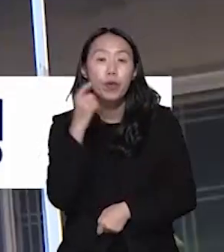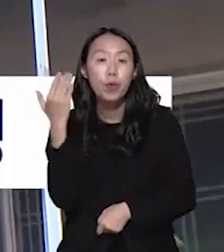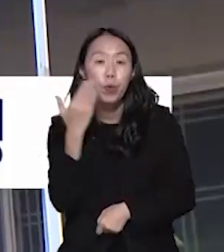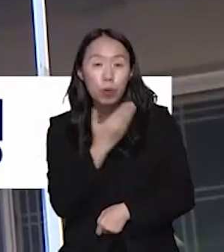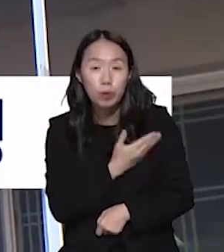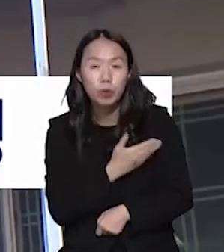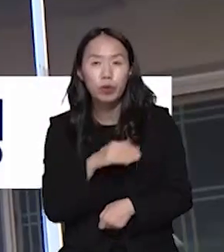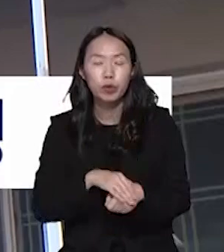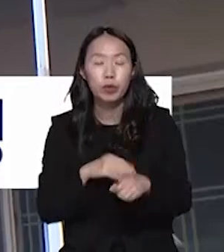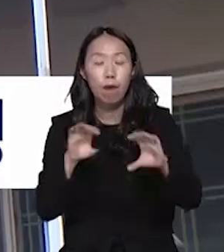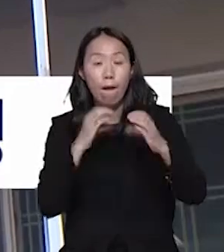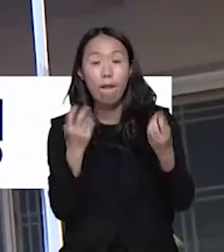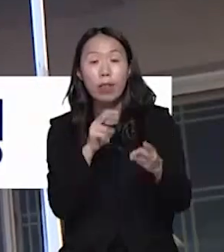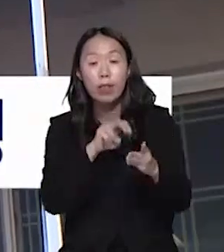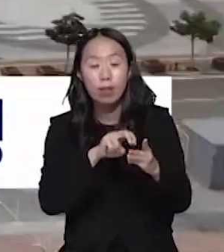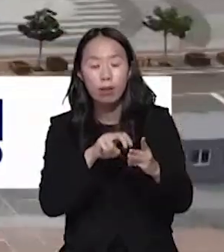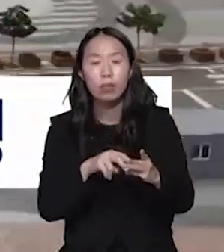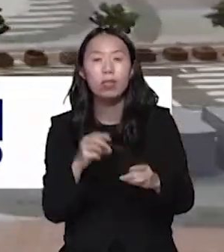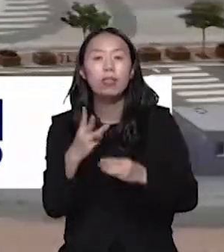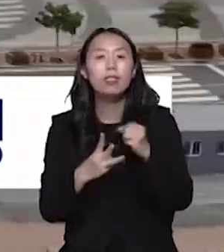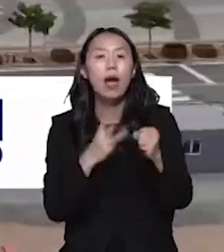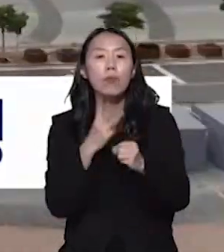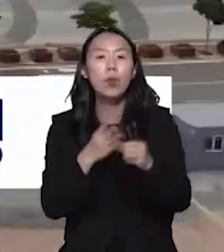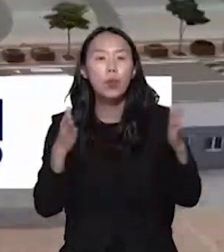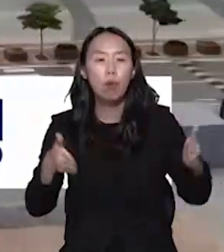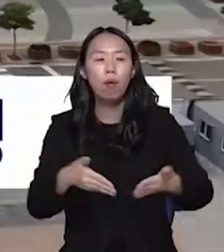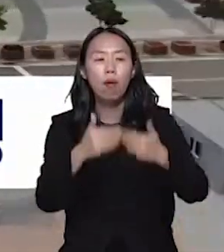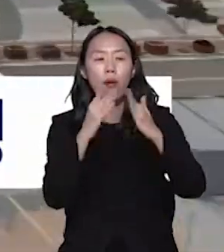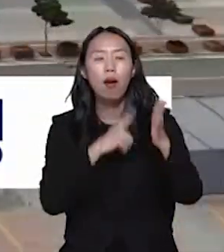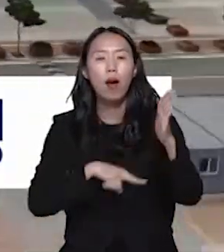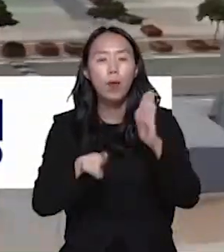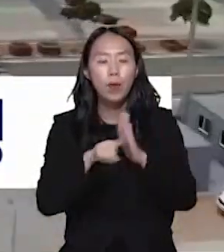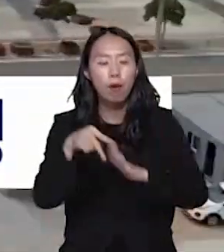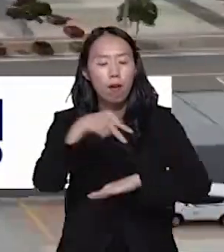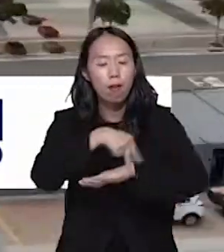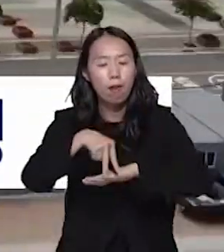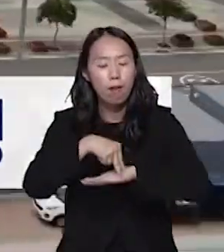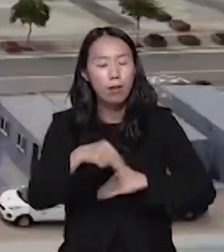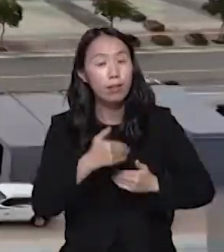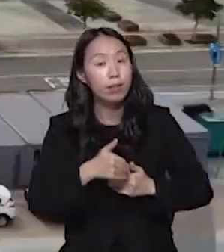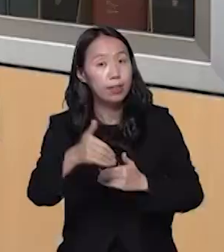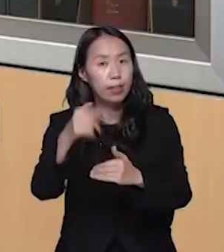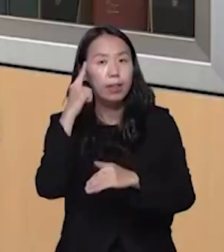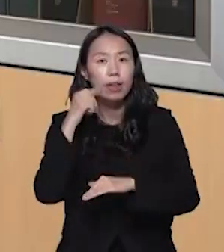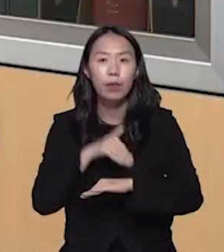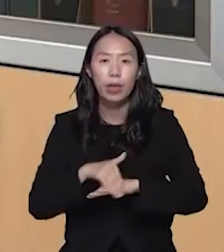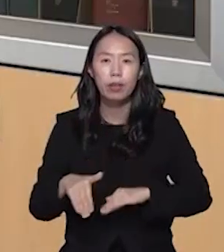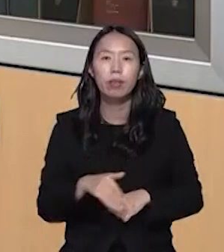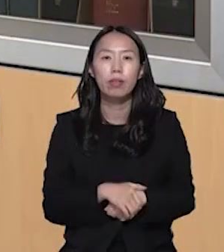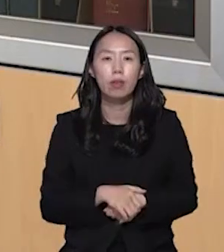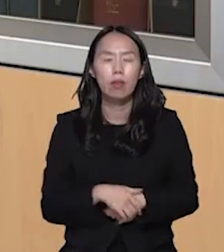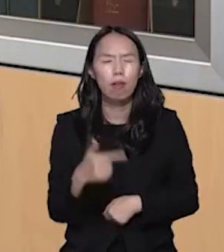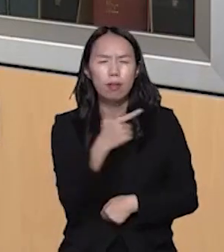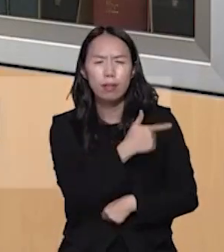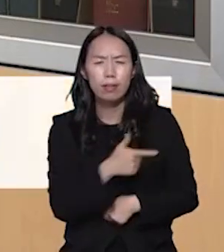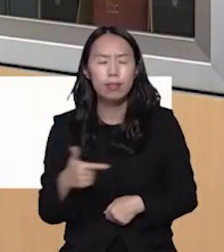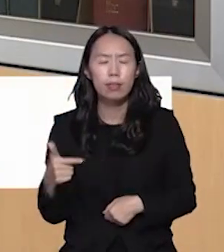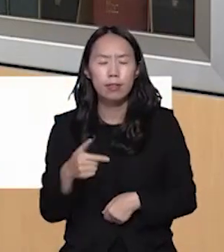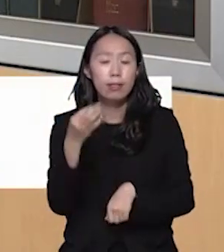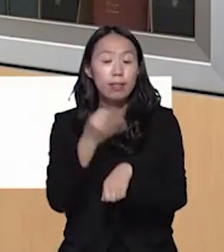위원회는 3년 동안 엑스포 CNT 건립을 위한 실시 설계를 진행하기로 했습니다 어 대형 쇼핑